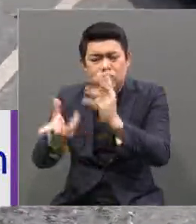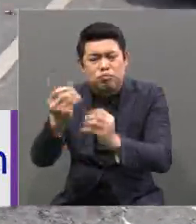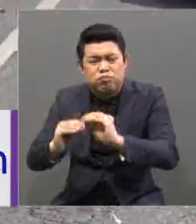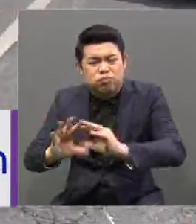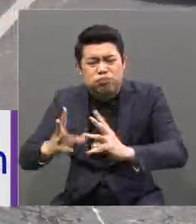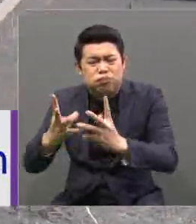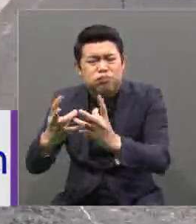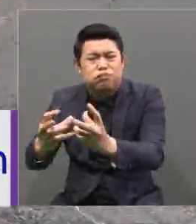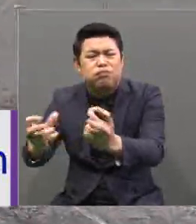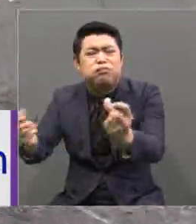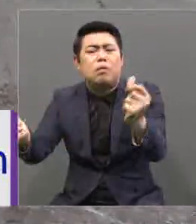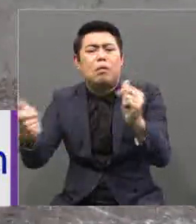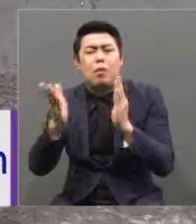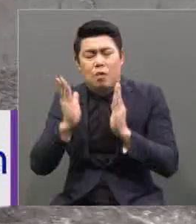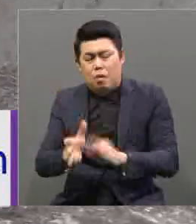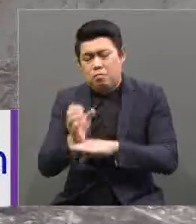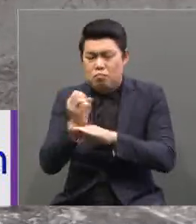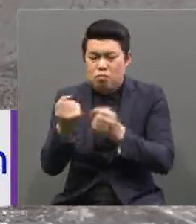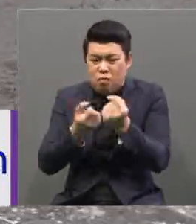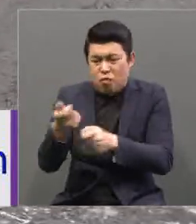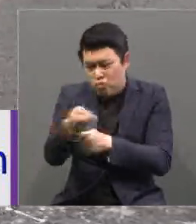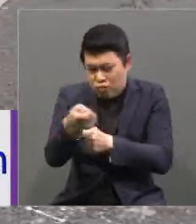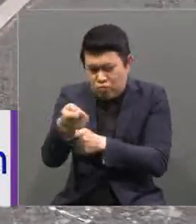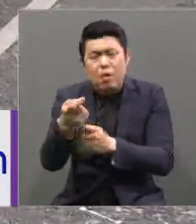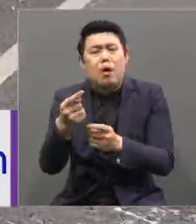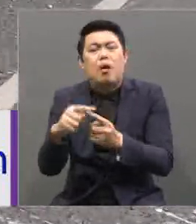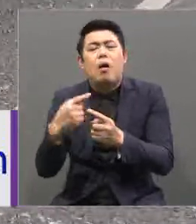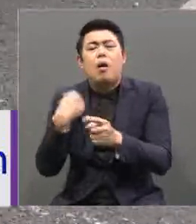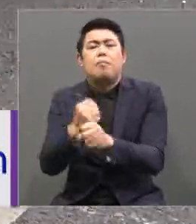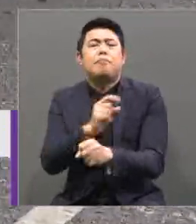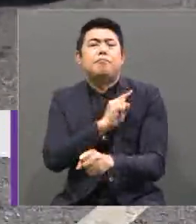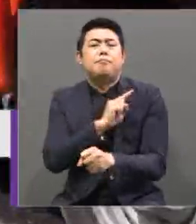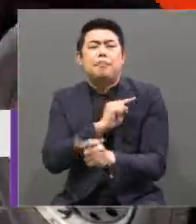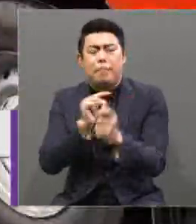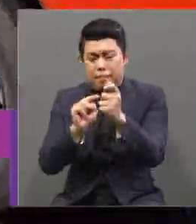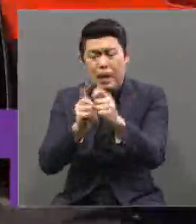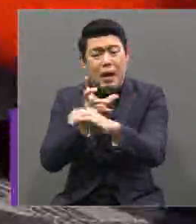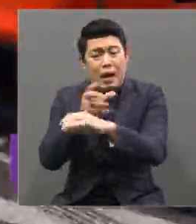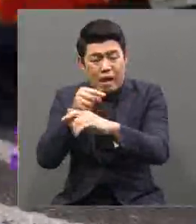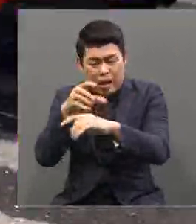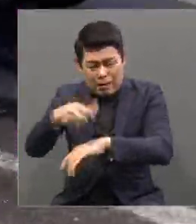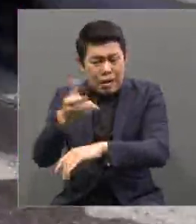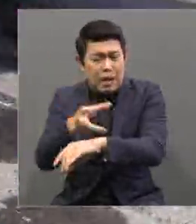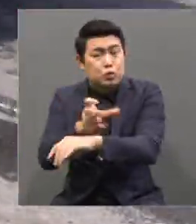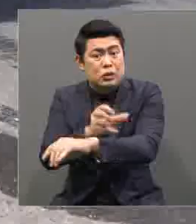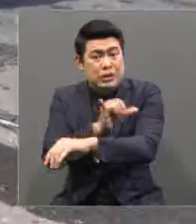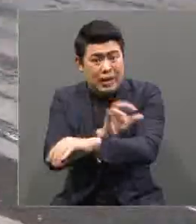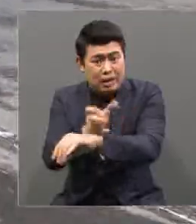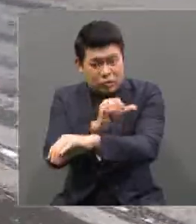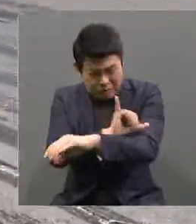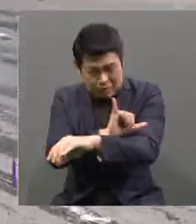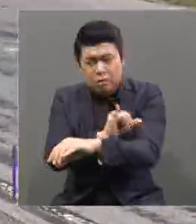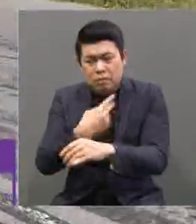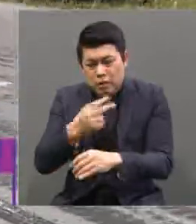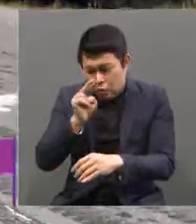ไปนะคะเพราะฉะนั้นเจ้าหน้าที่ดับเพลิงเทศบาลบ้านเกาะพร้อมเจ้าหน้าที่ดับเพลิงในอำเภอพระนครศรีอยุธยานะคะก็เ